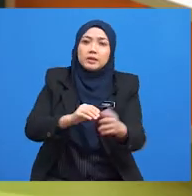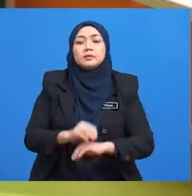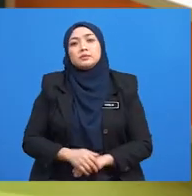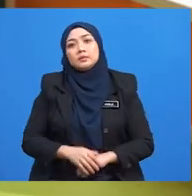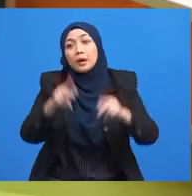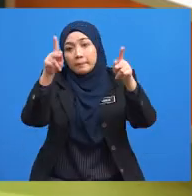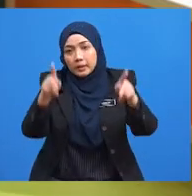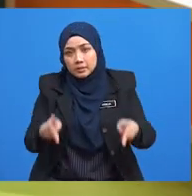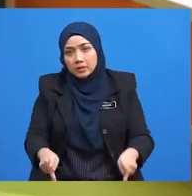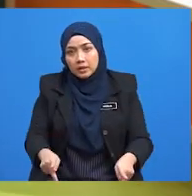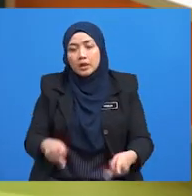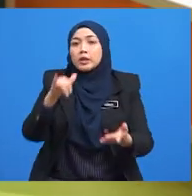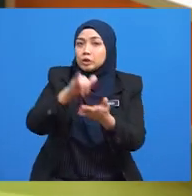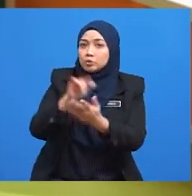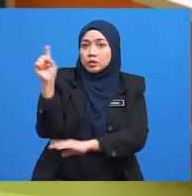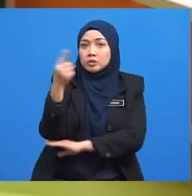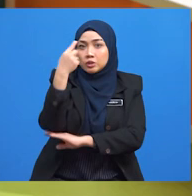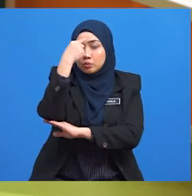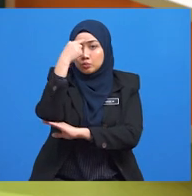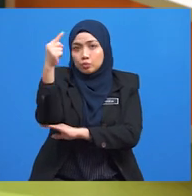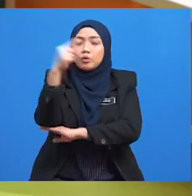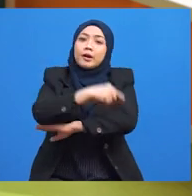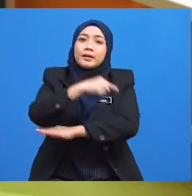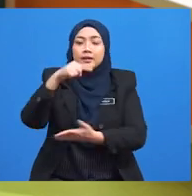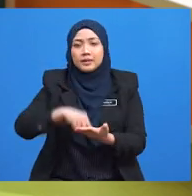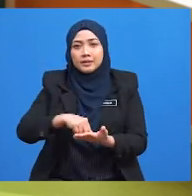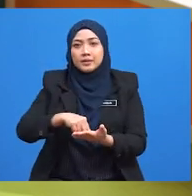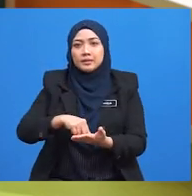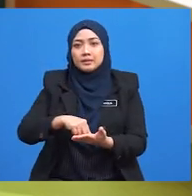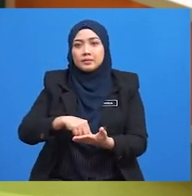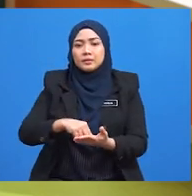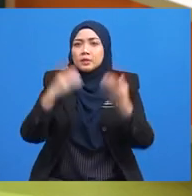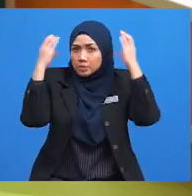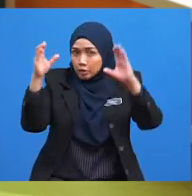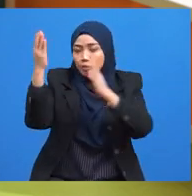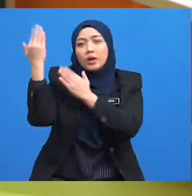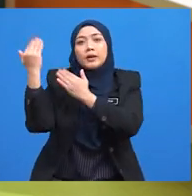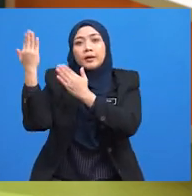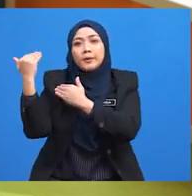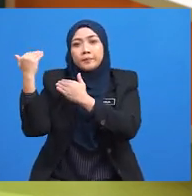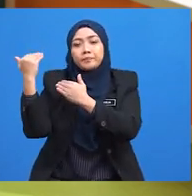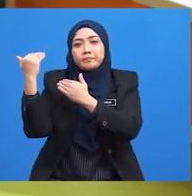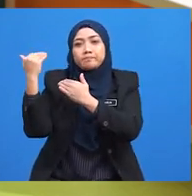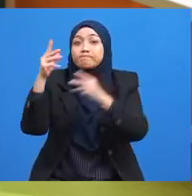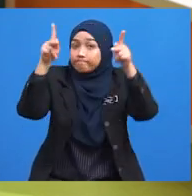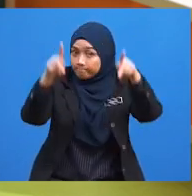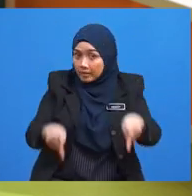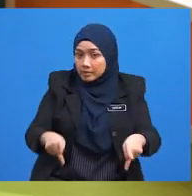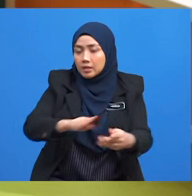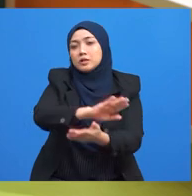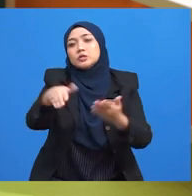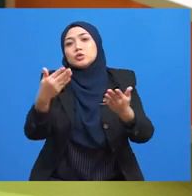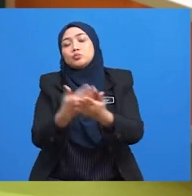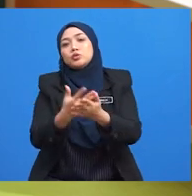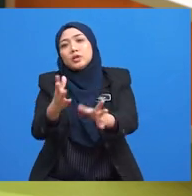Pelajar, sekian sahaja sesi pembelajaran kita pada hari ini. Cikgu berharap agar pelajar berjaya